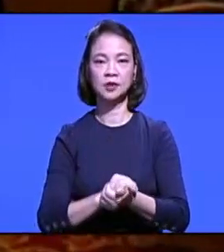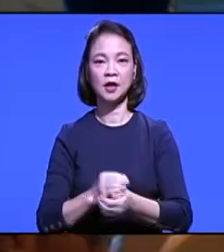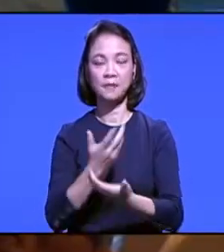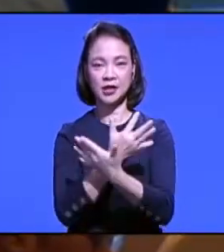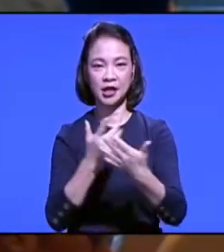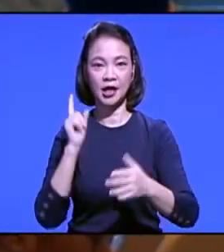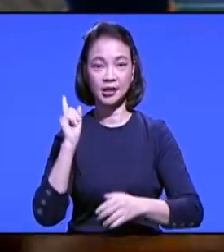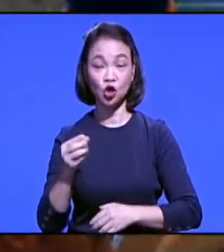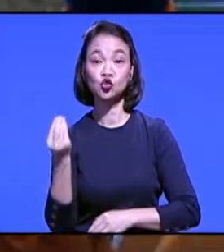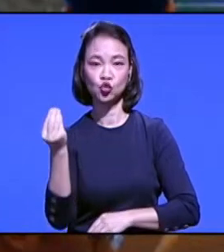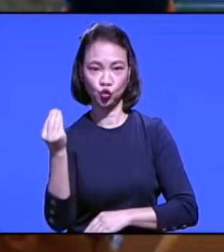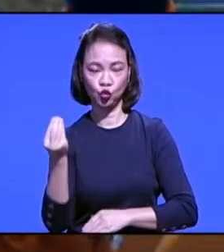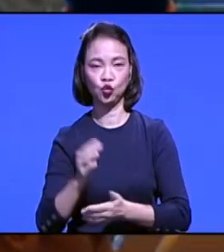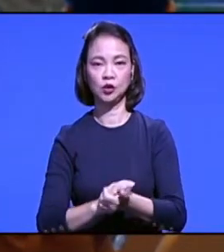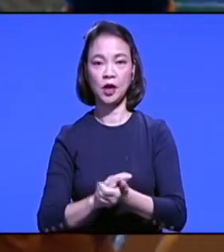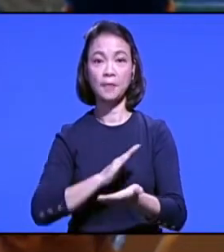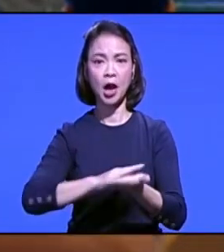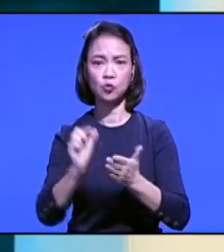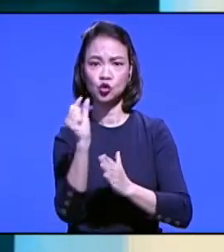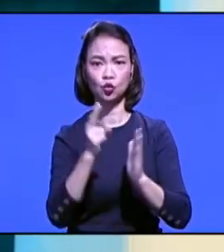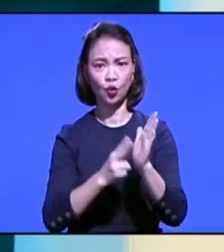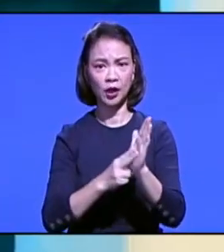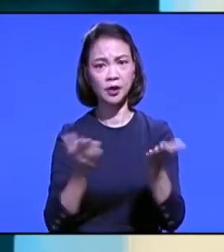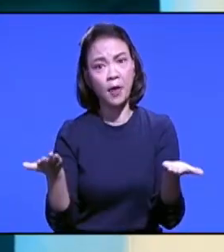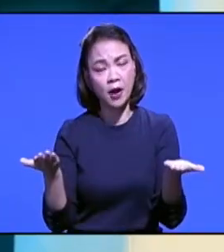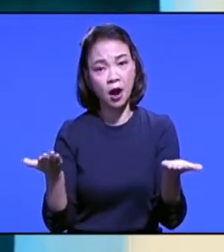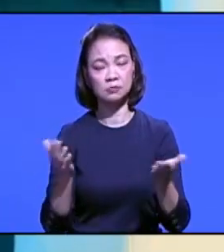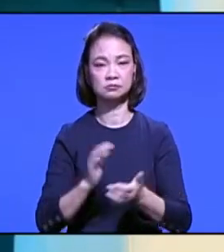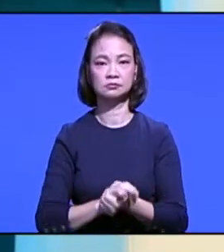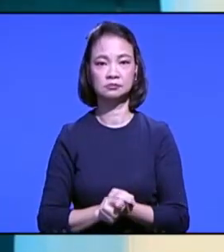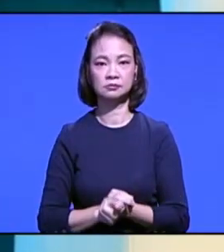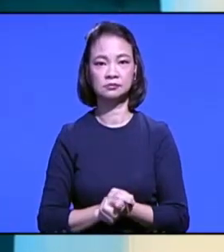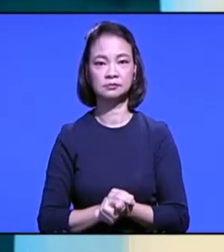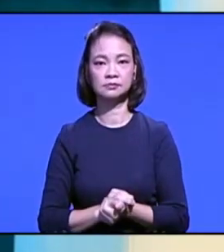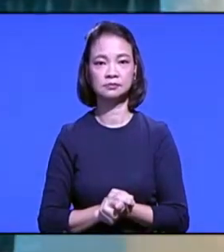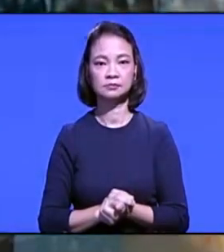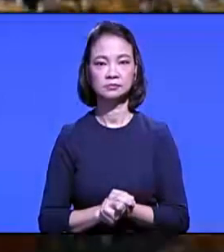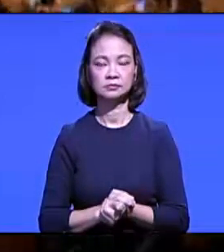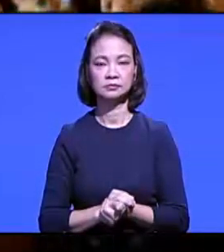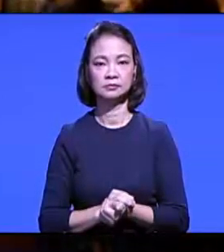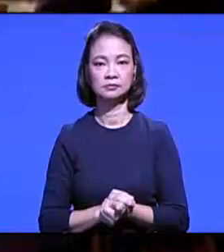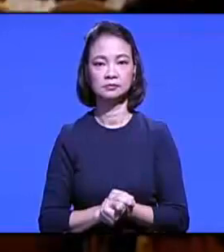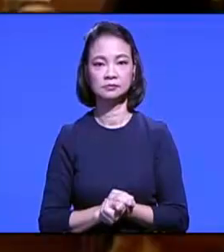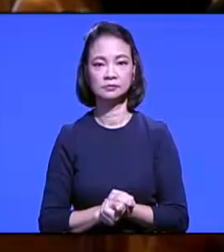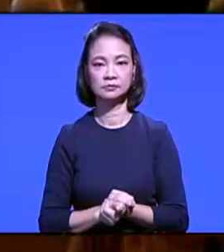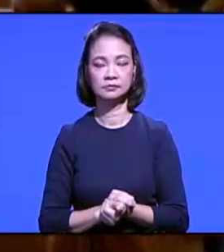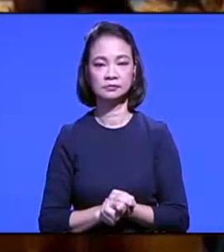menunggu, jadi atau tidaknya penghapusan ujian nasional dilakukan. Tim Liputan Transmedia.